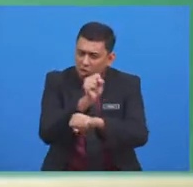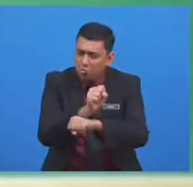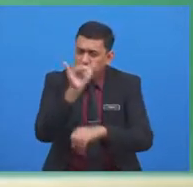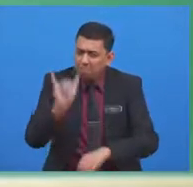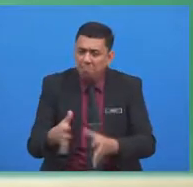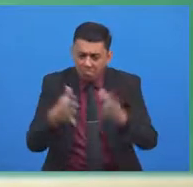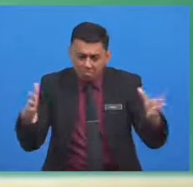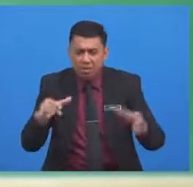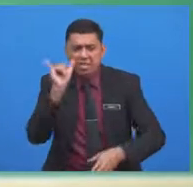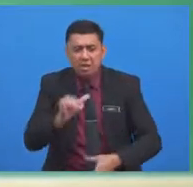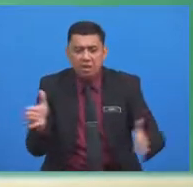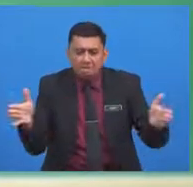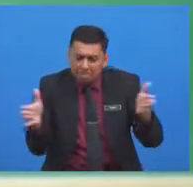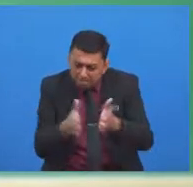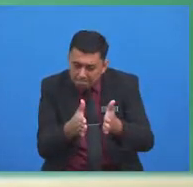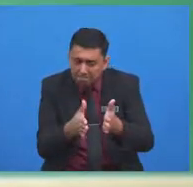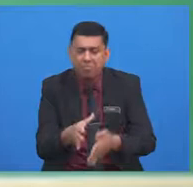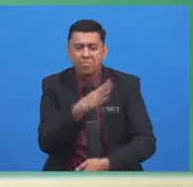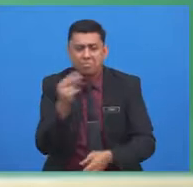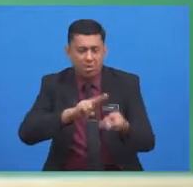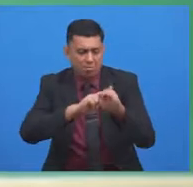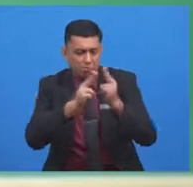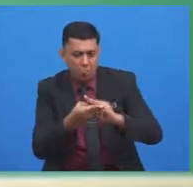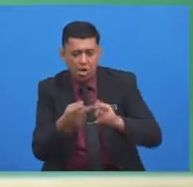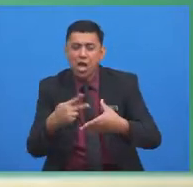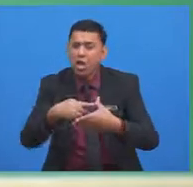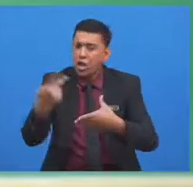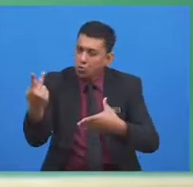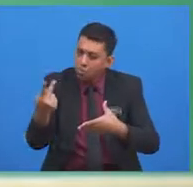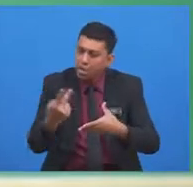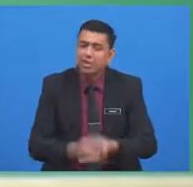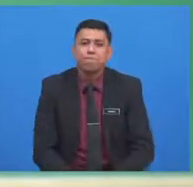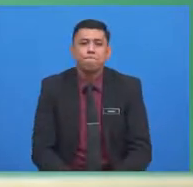kepada yang lebih halus dan berubah kandungan mineralnya.